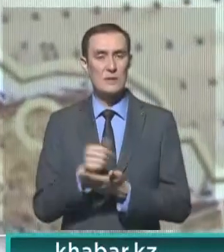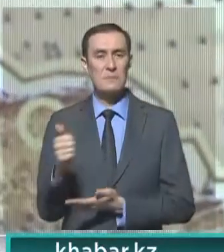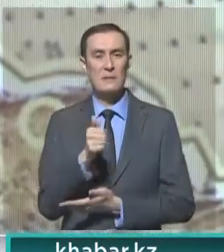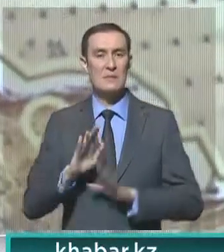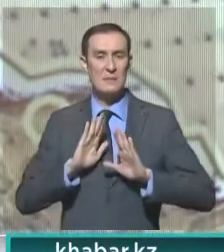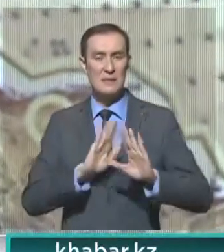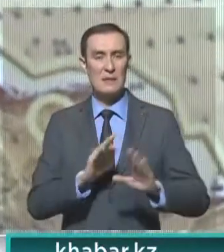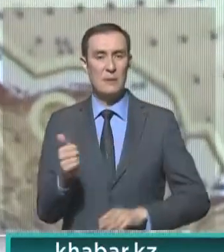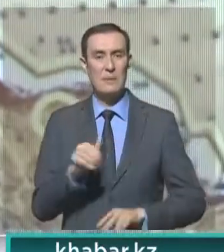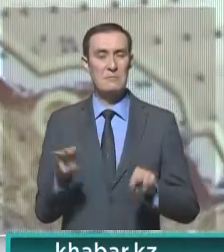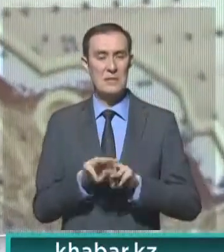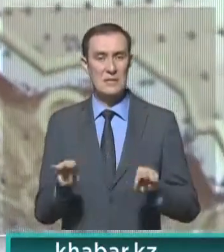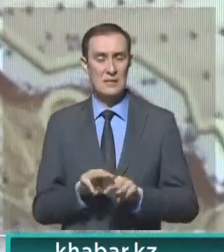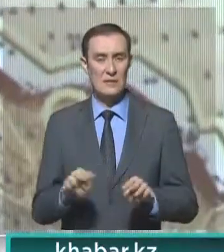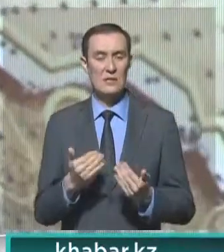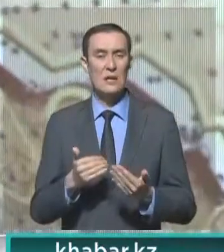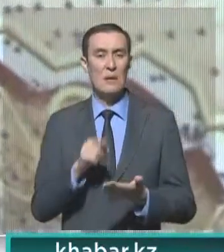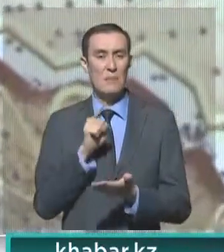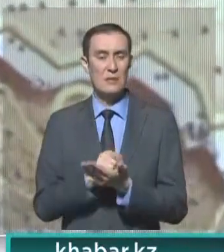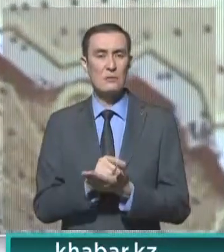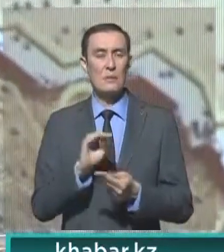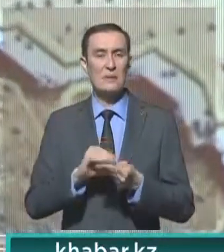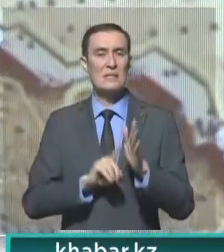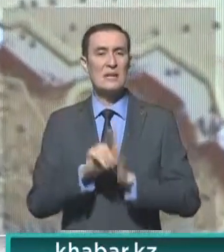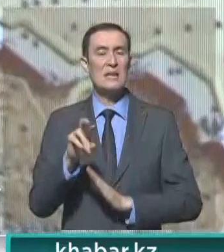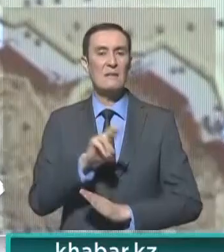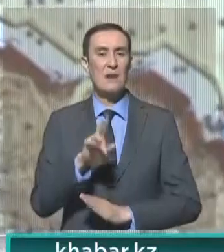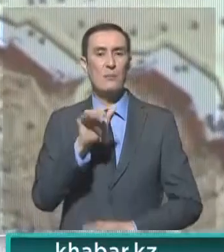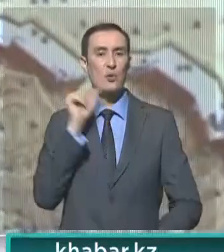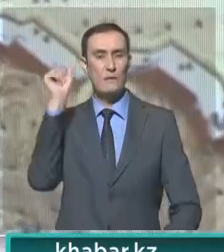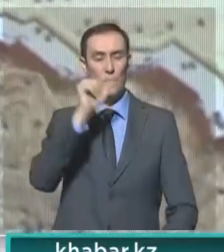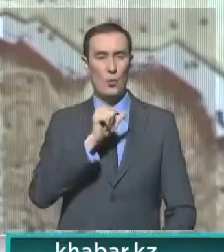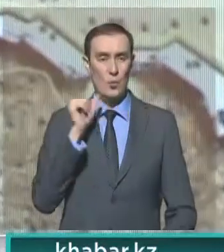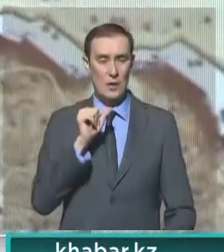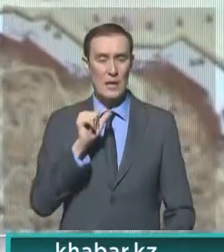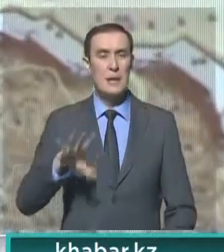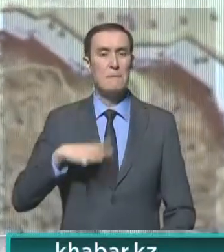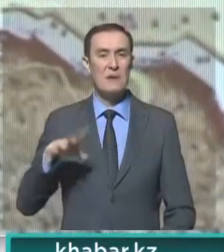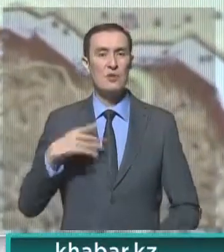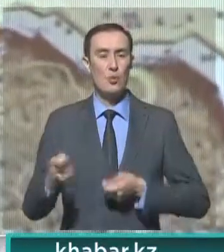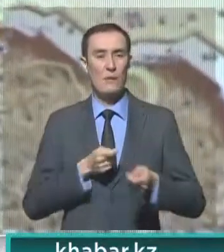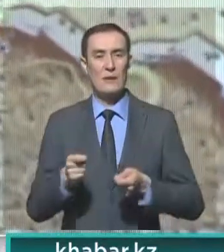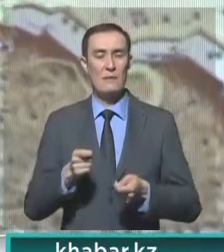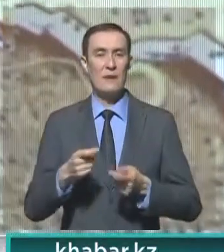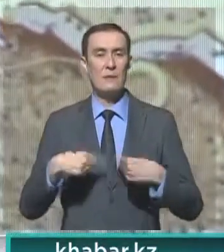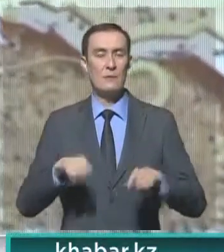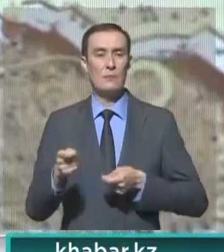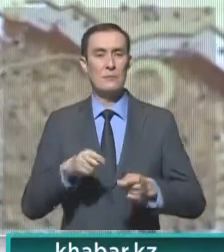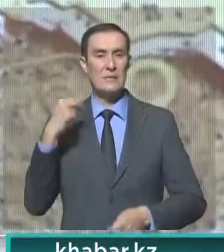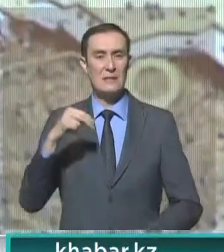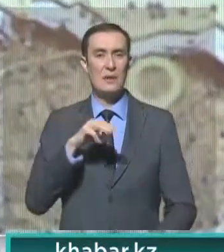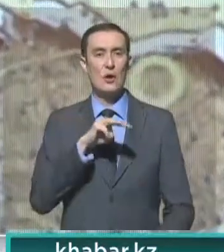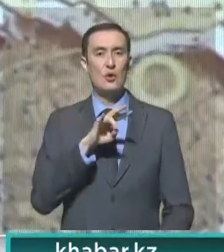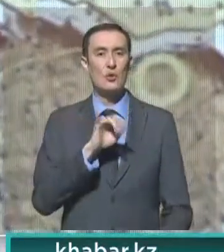первого заместителя премьер-министра. Он занимает эту позицию с января прошлого года. Бывший руководитель администрации президента